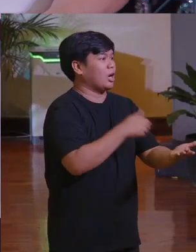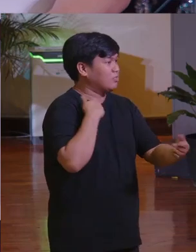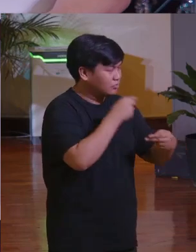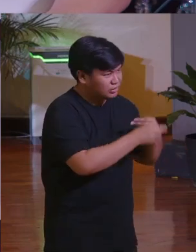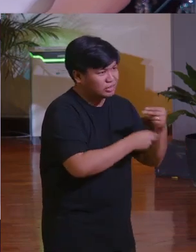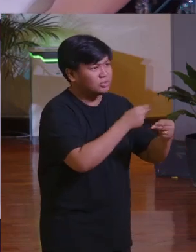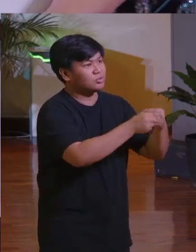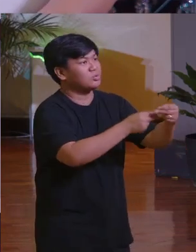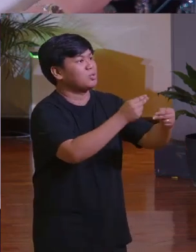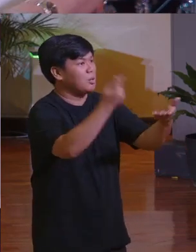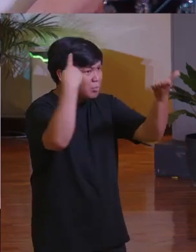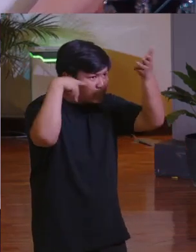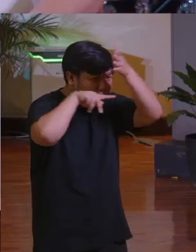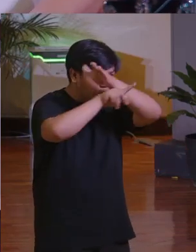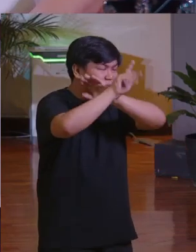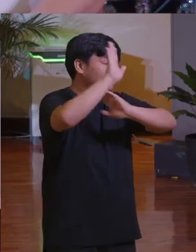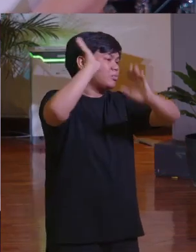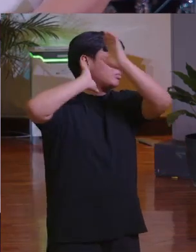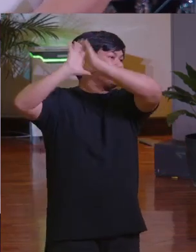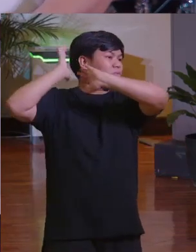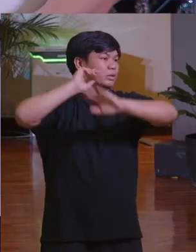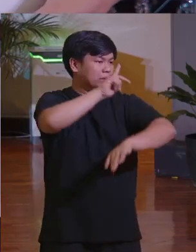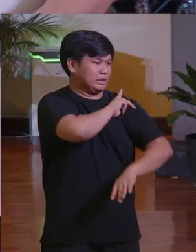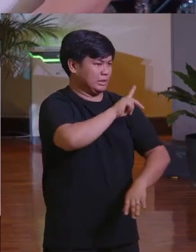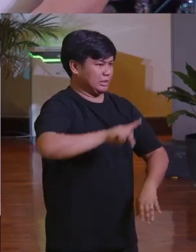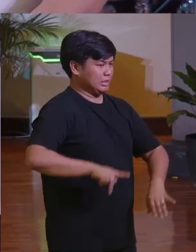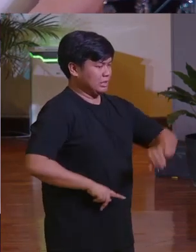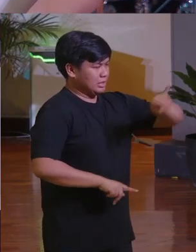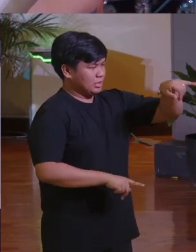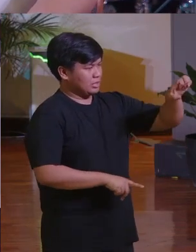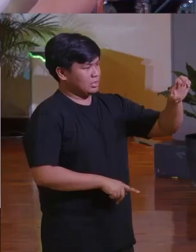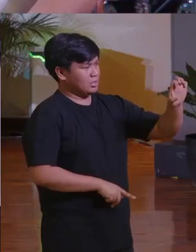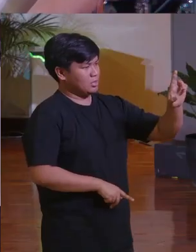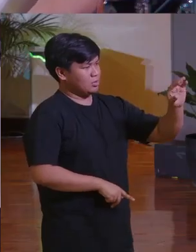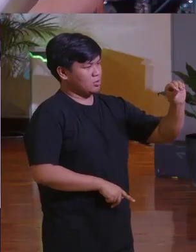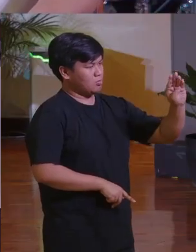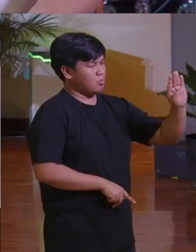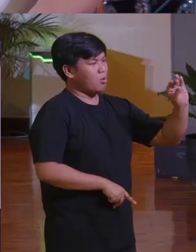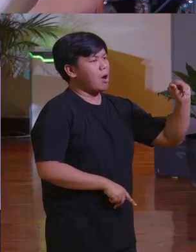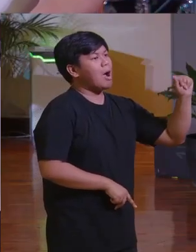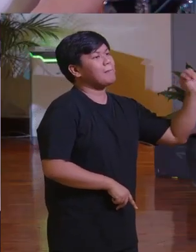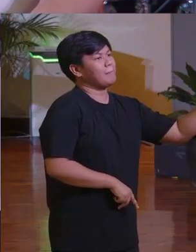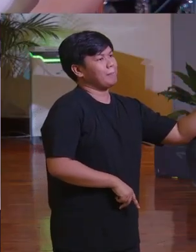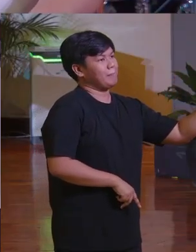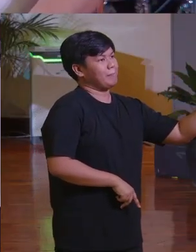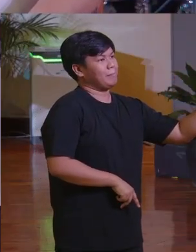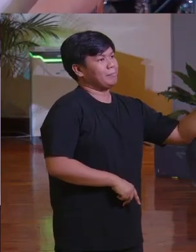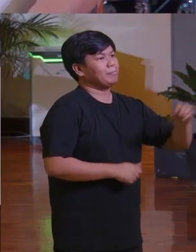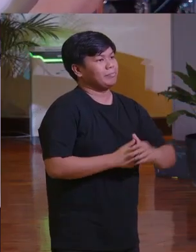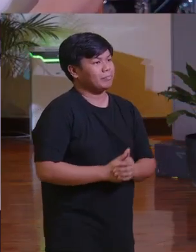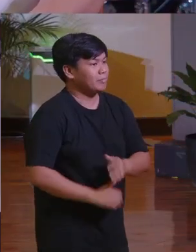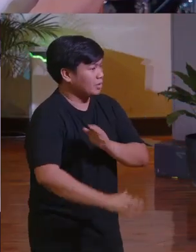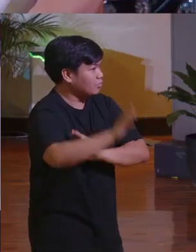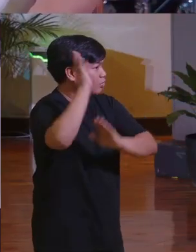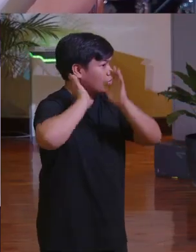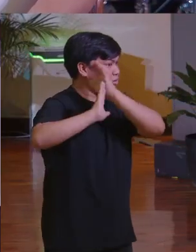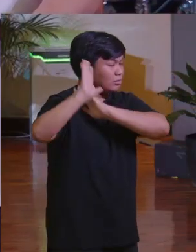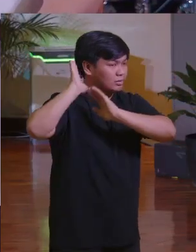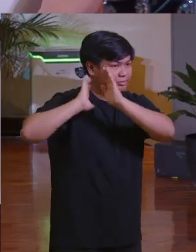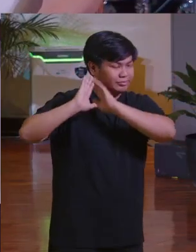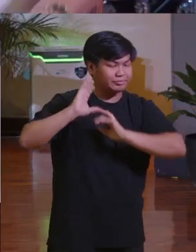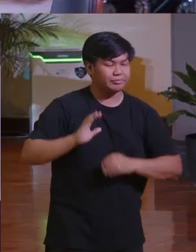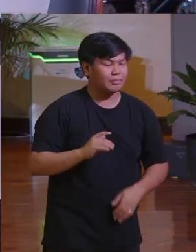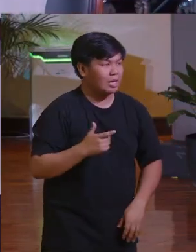noong panahon ni Jeroboam, yung pangalawang Jeroboam, no? Meron pong unang Jeroboam, yung right